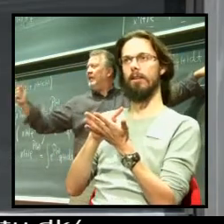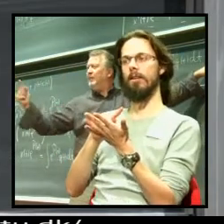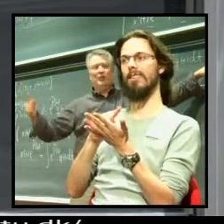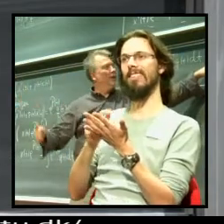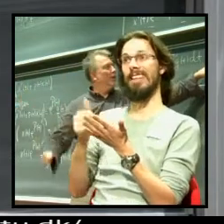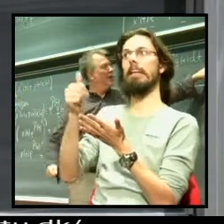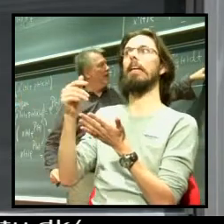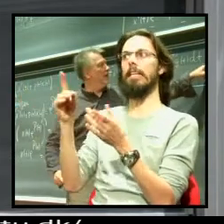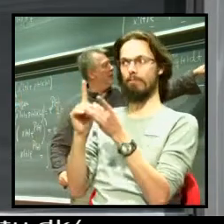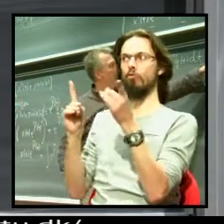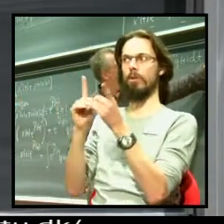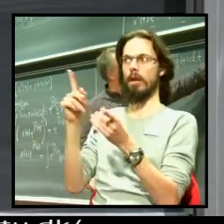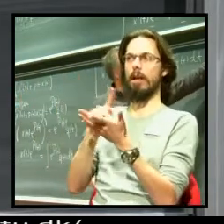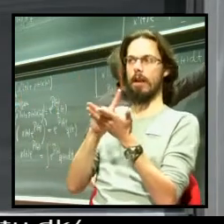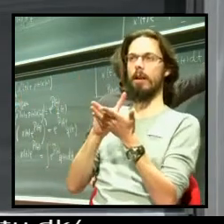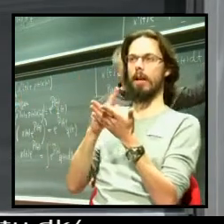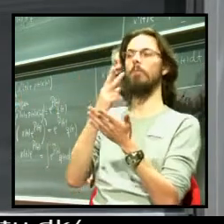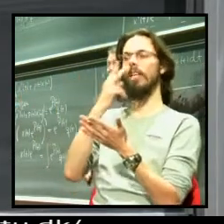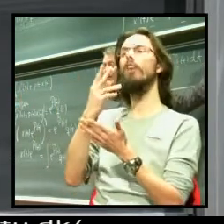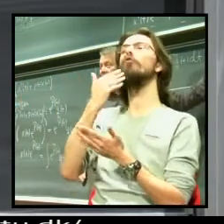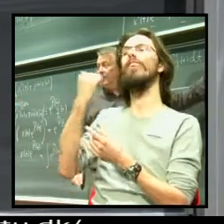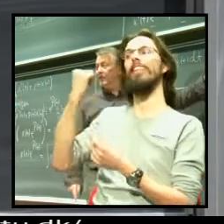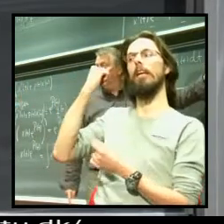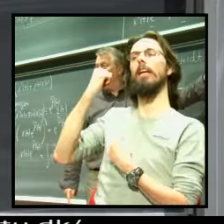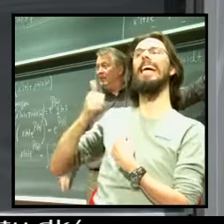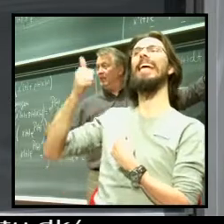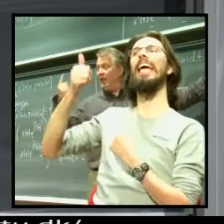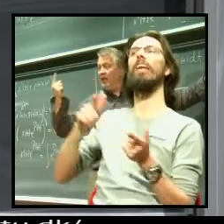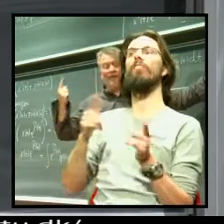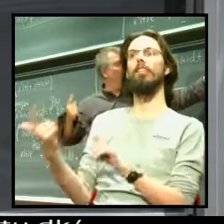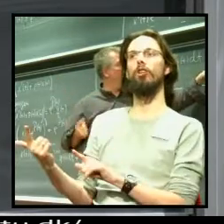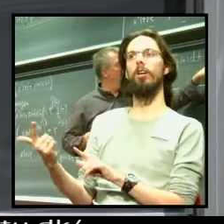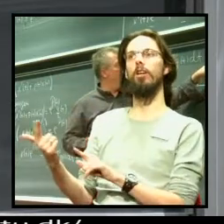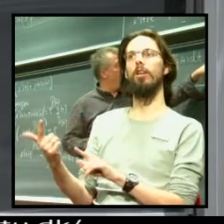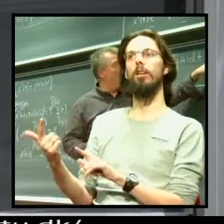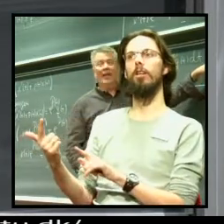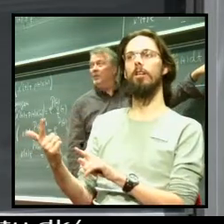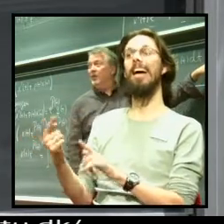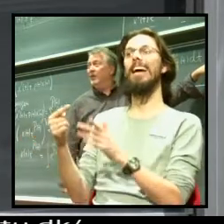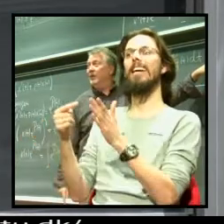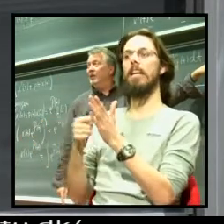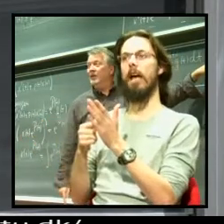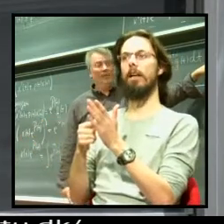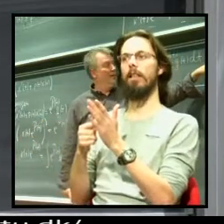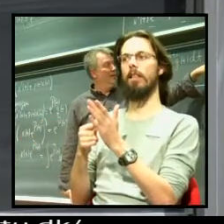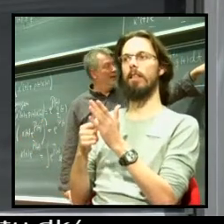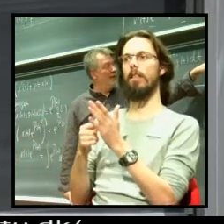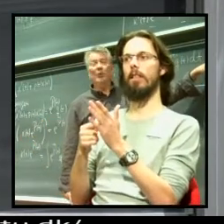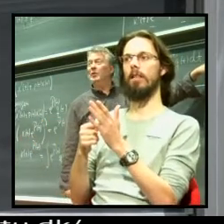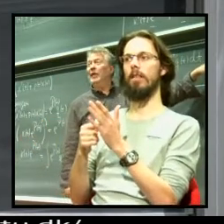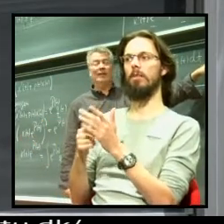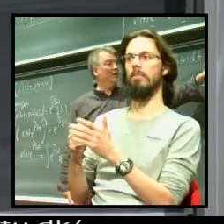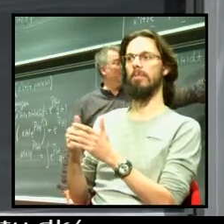En endimensionel kerne, fordi her står der en vektor. En vektor ganget med